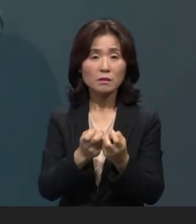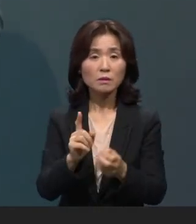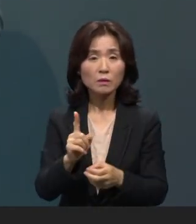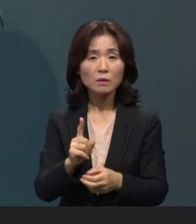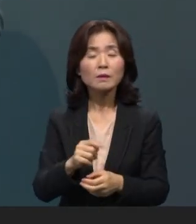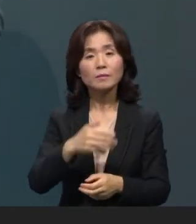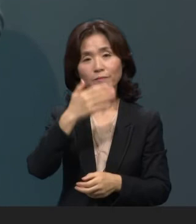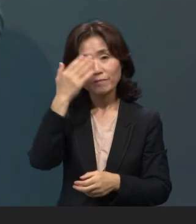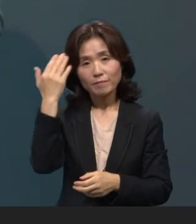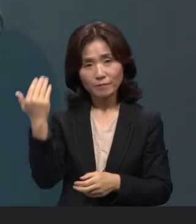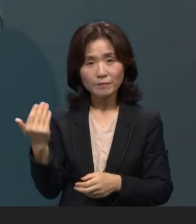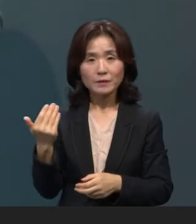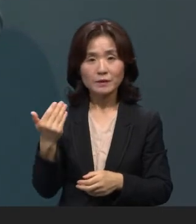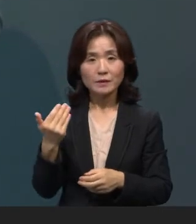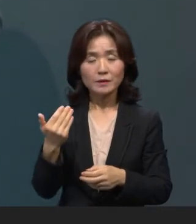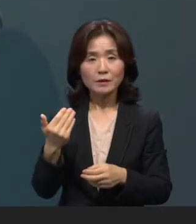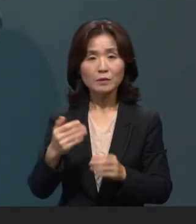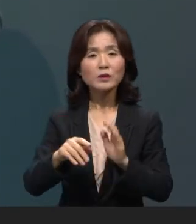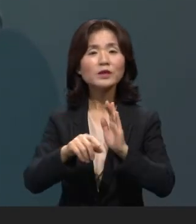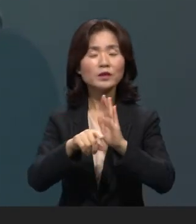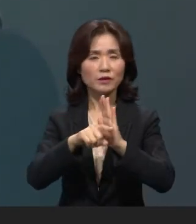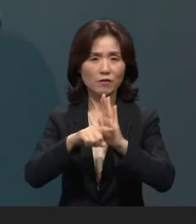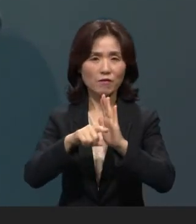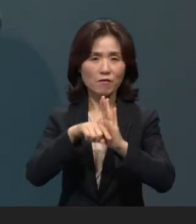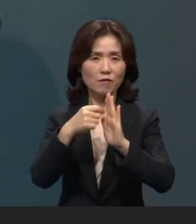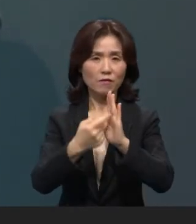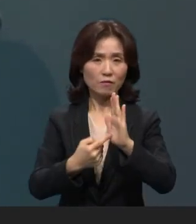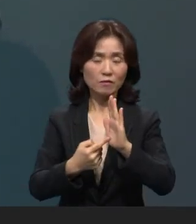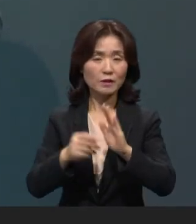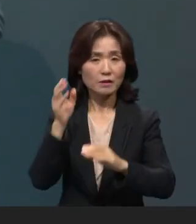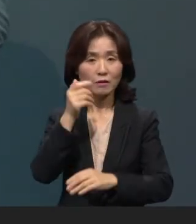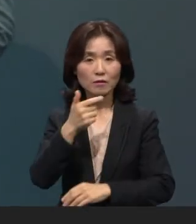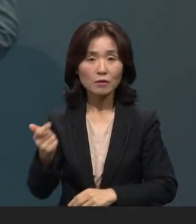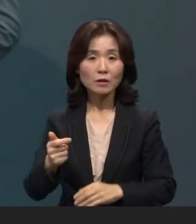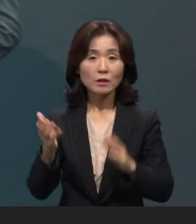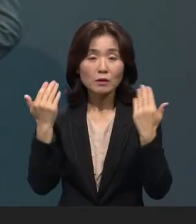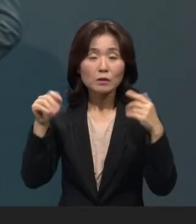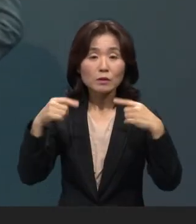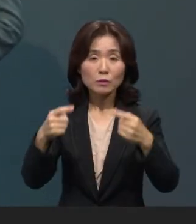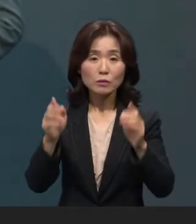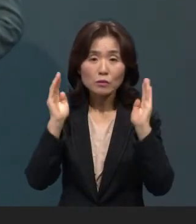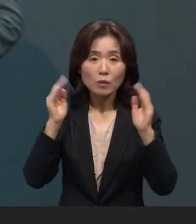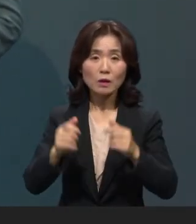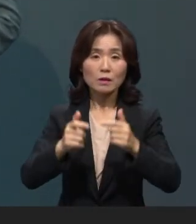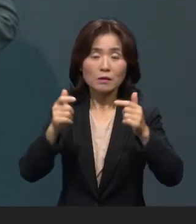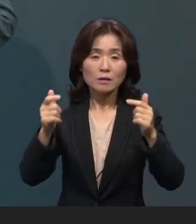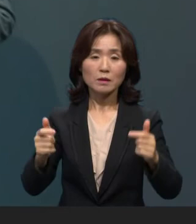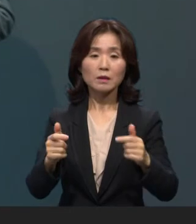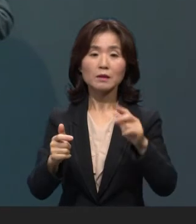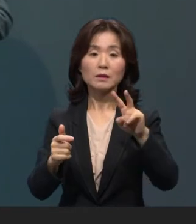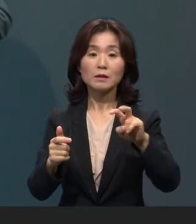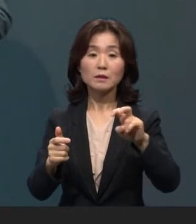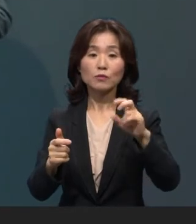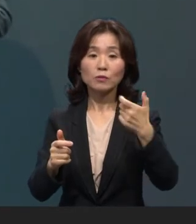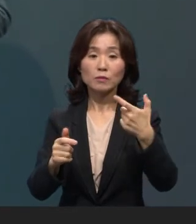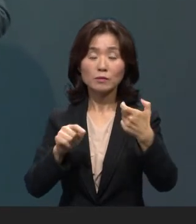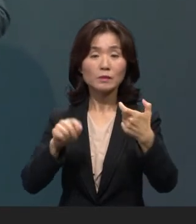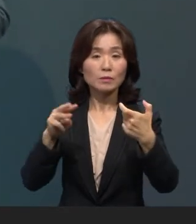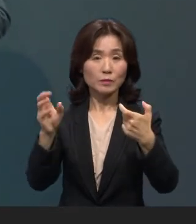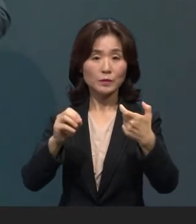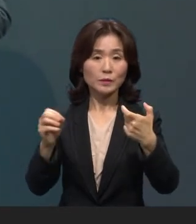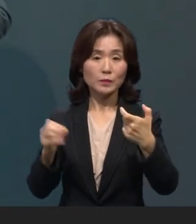긍정적인 기대가 많았습니다 있 요 수업 확대가 66.3% 로 가장 많은 지지를 받았고